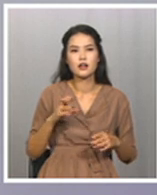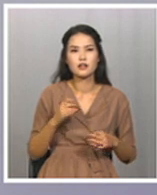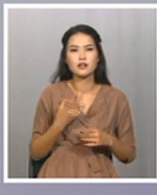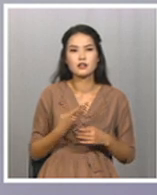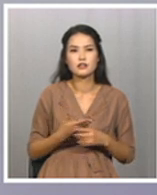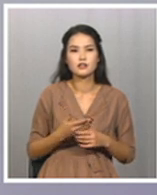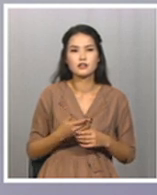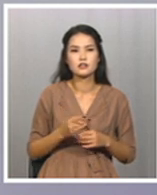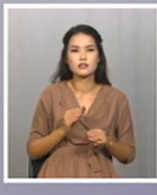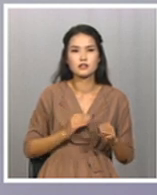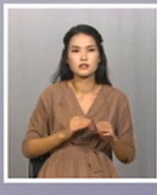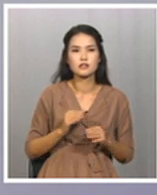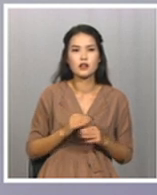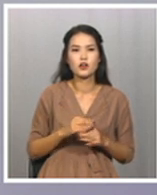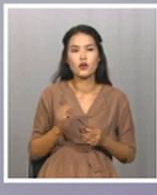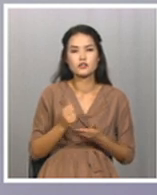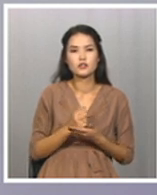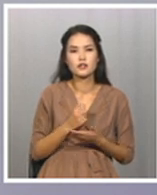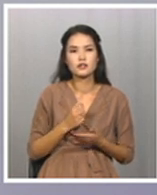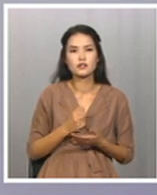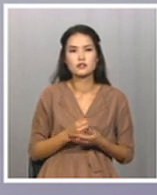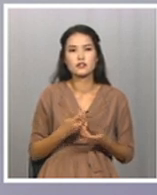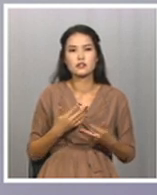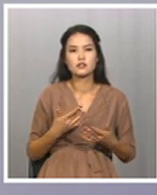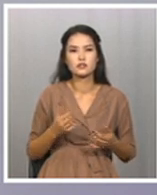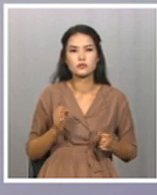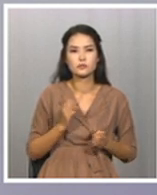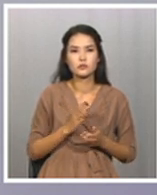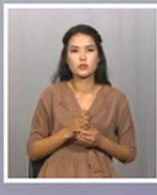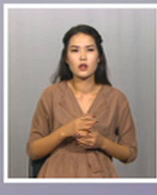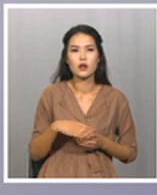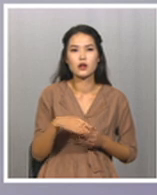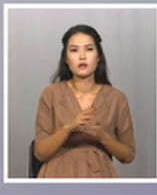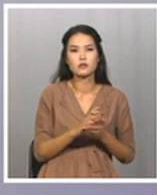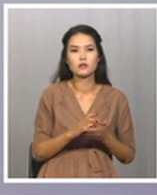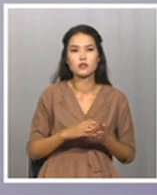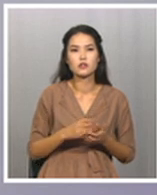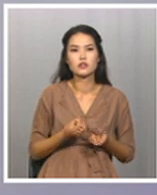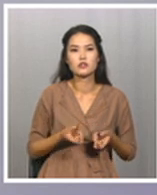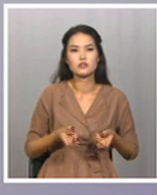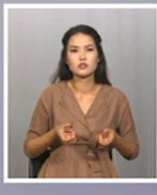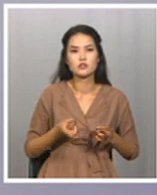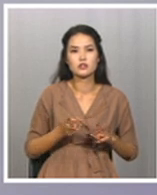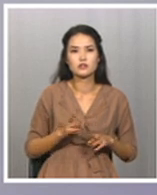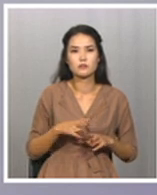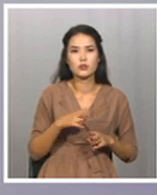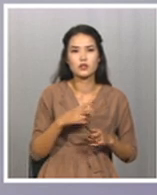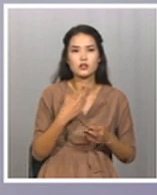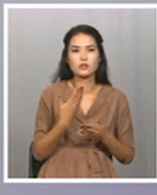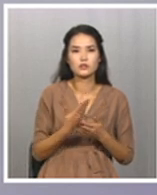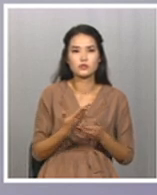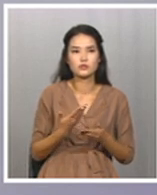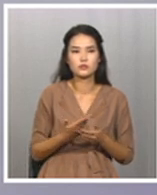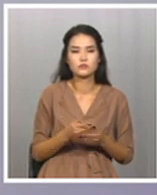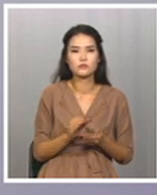іс-қағаздар стилі құжаттар тілі болғандықтан мәтінді арнайы үлгімен жазуды қажет